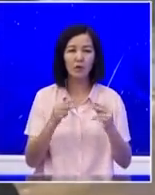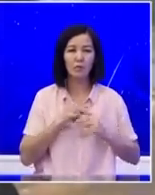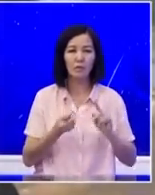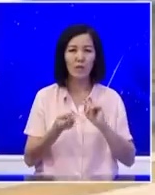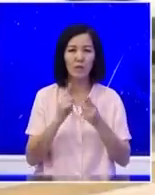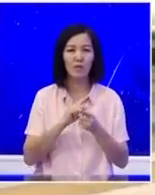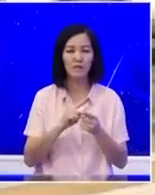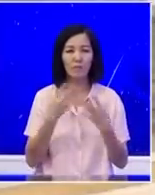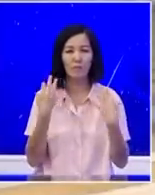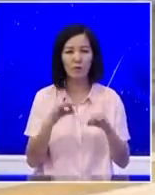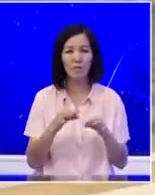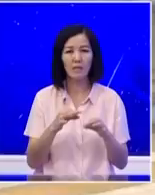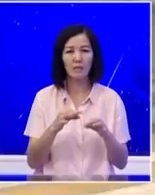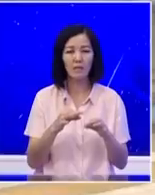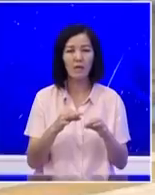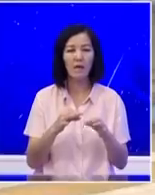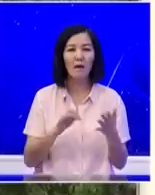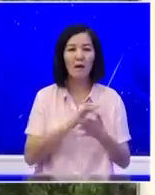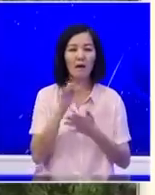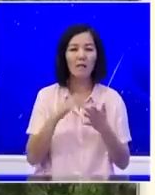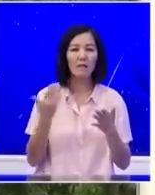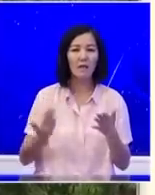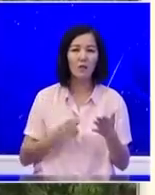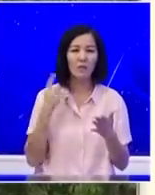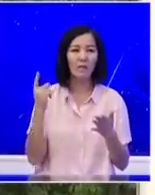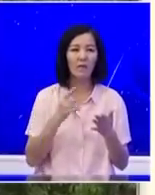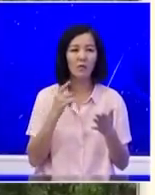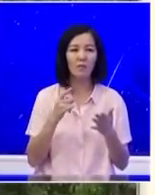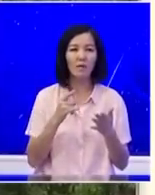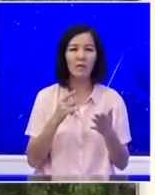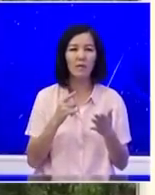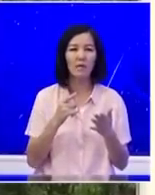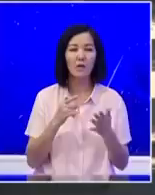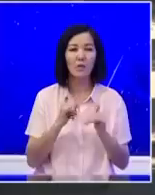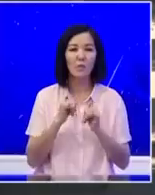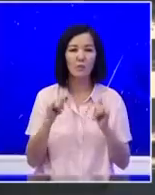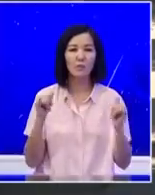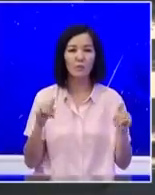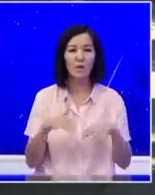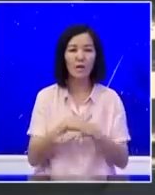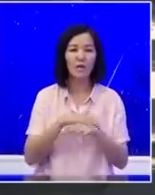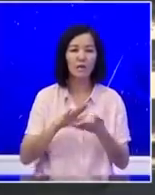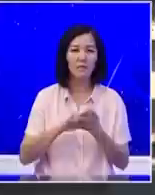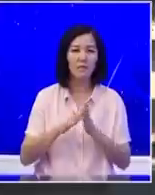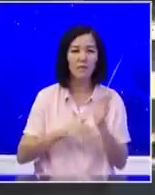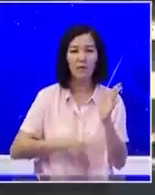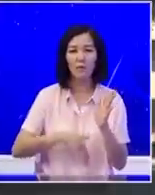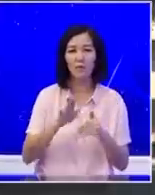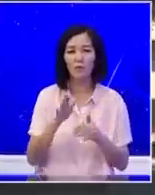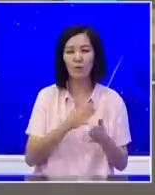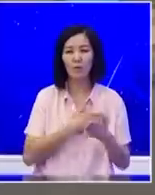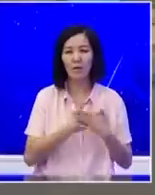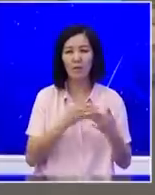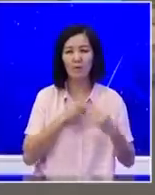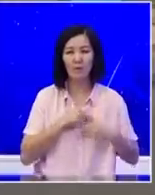байланысты қызметінен босатылды. Ол осы жылдары шаһардың әлеуметтік экономикалық жағынан өсіп өркендеуіне халықтың әл-ауқатын